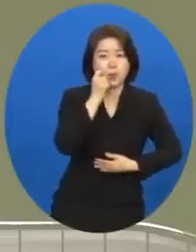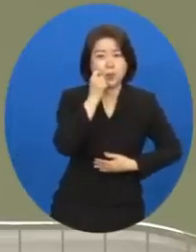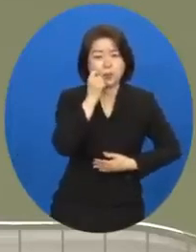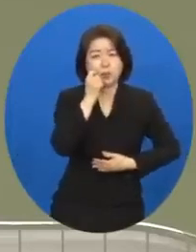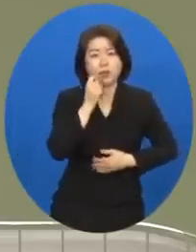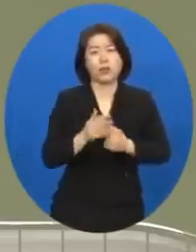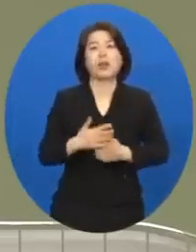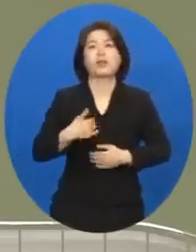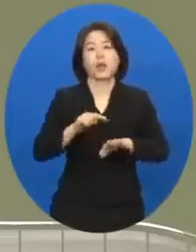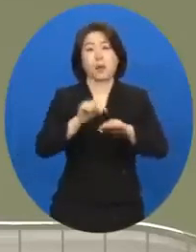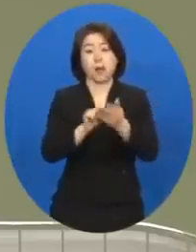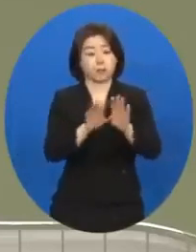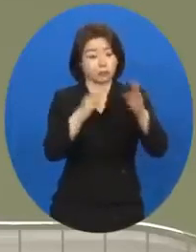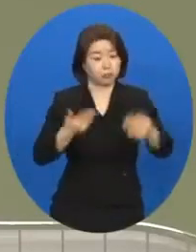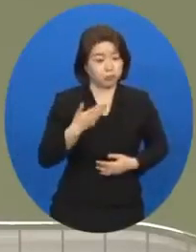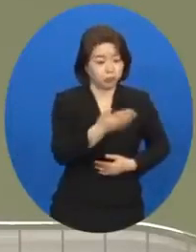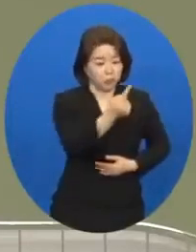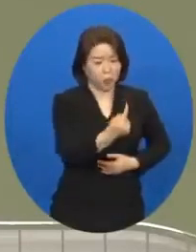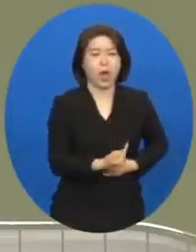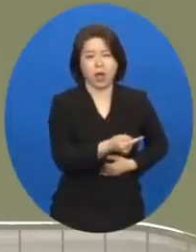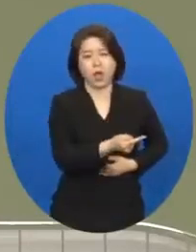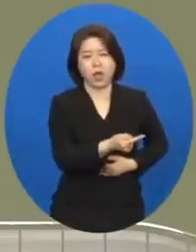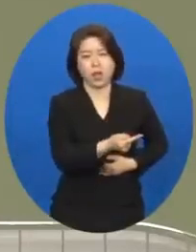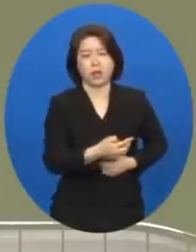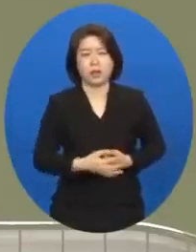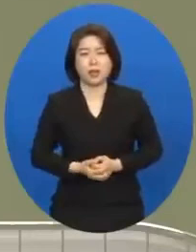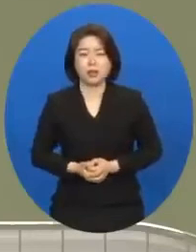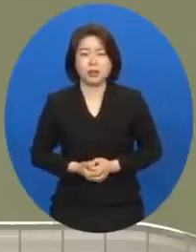우리가 마음을 열어놓아야 마귀가 들어오는 거예요.